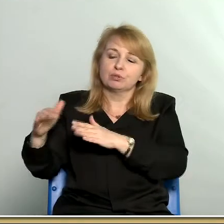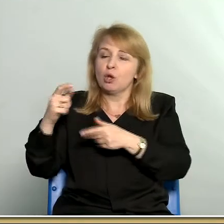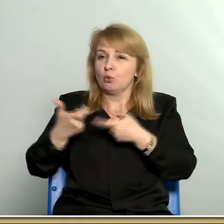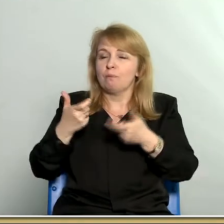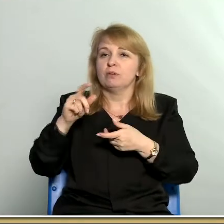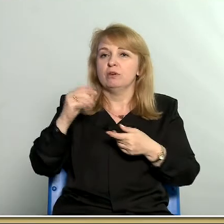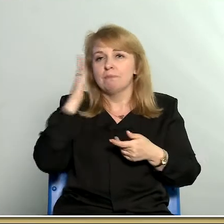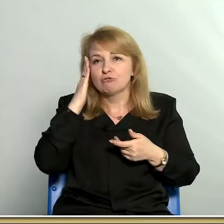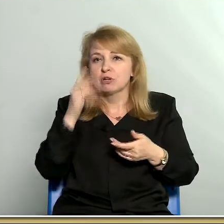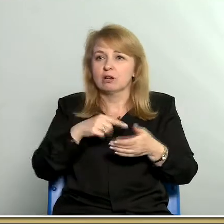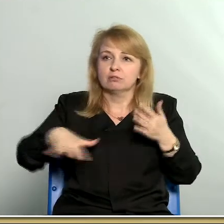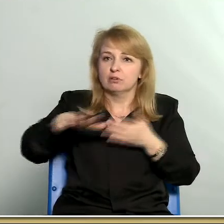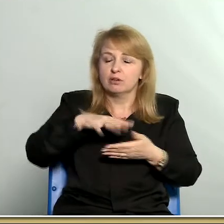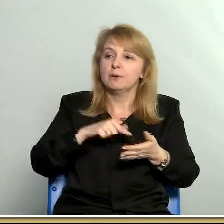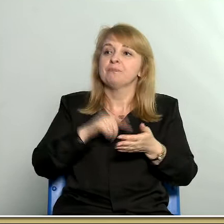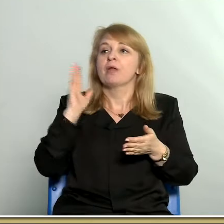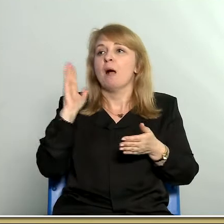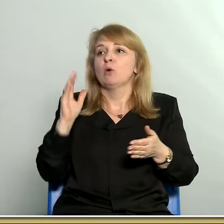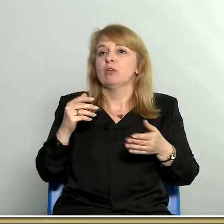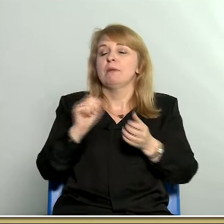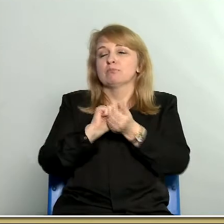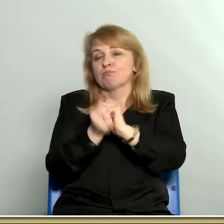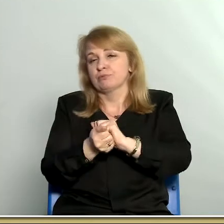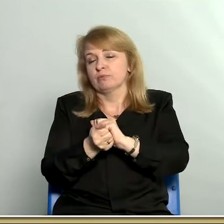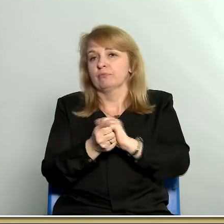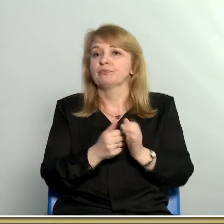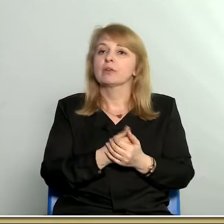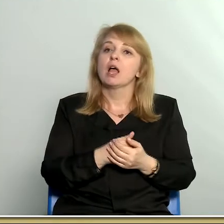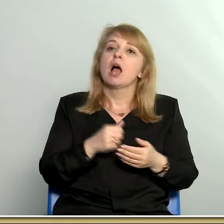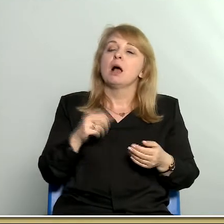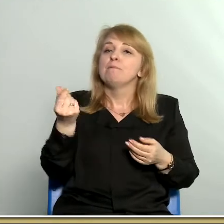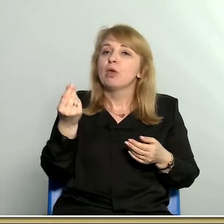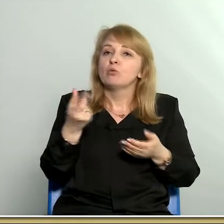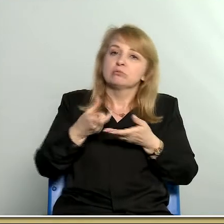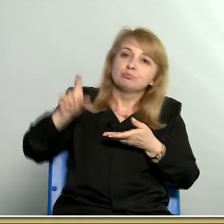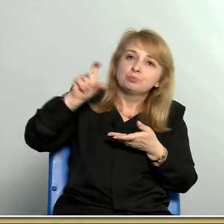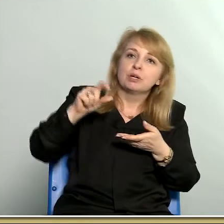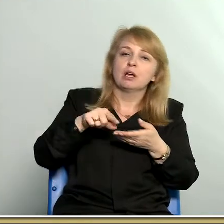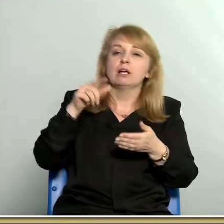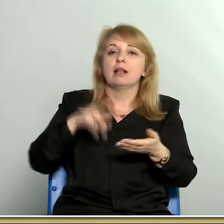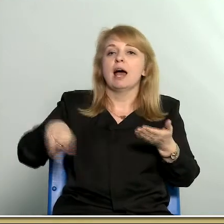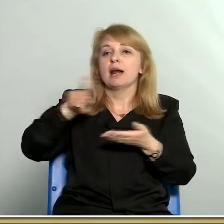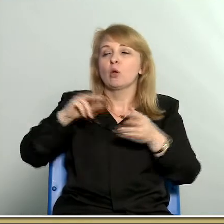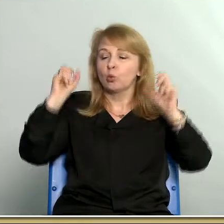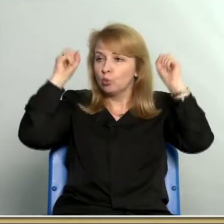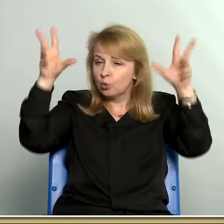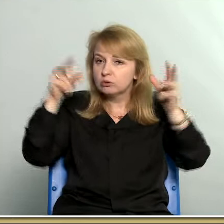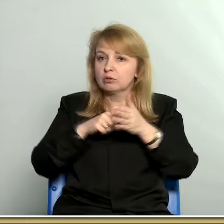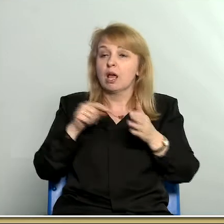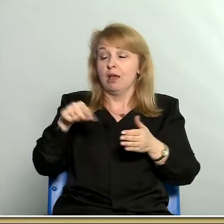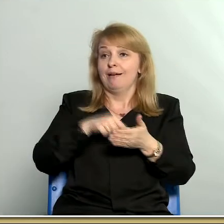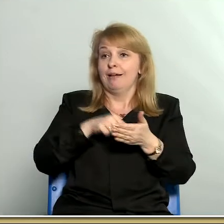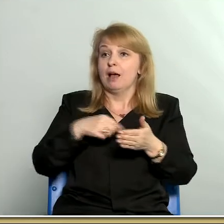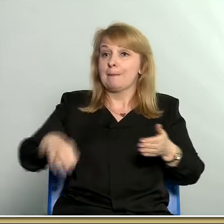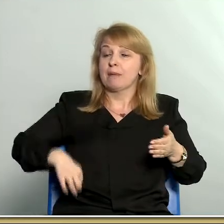regionalne instalacje do przetwarzania odpadów komunalnych. Zwiększona dostępność oraz rozwój zasobów kulturowych regionu. O tym pan marszałek